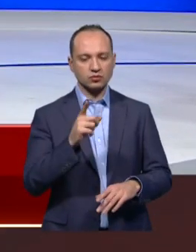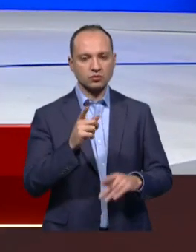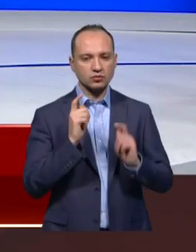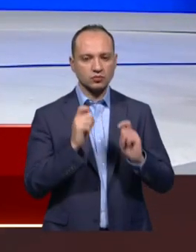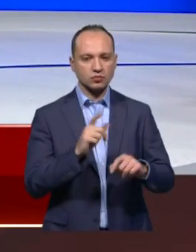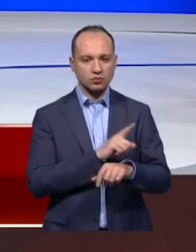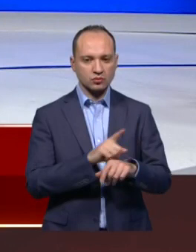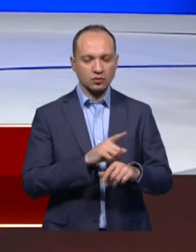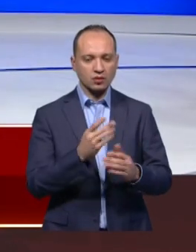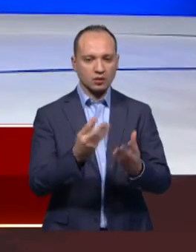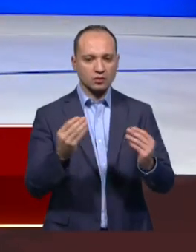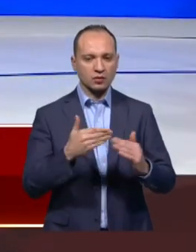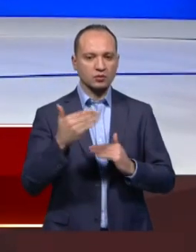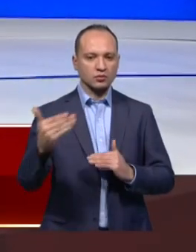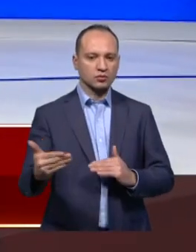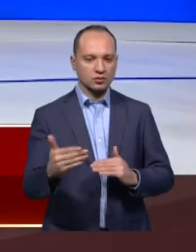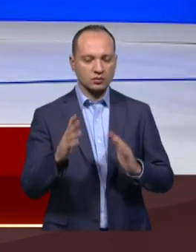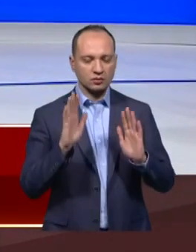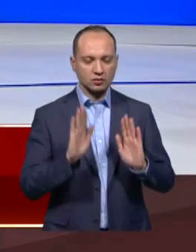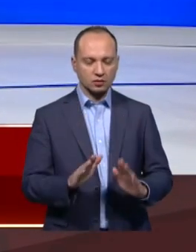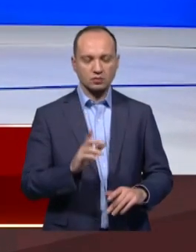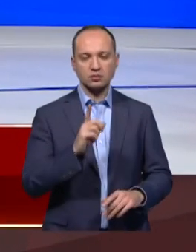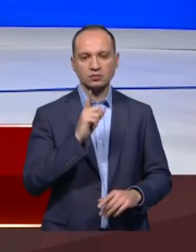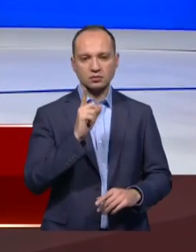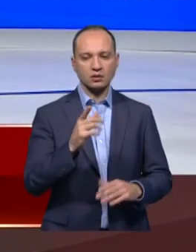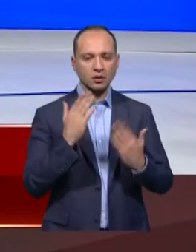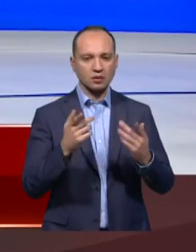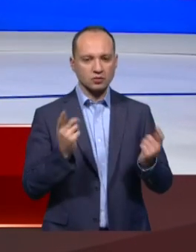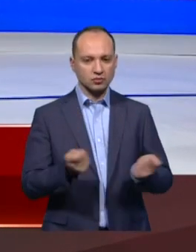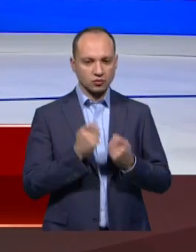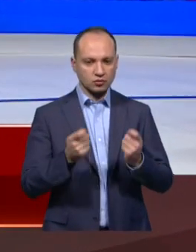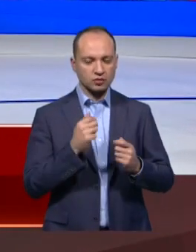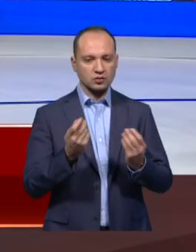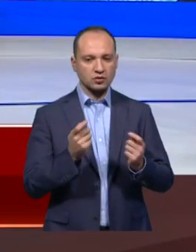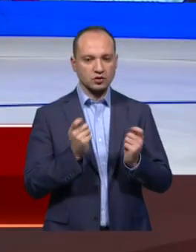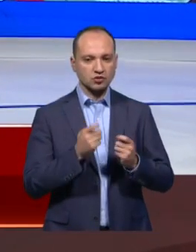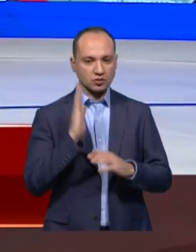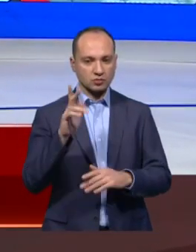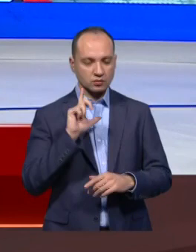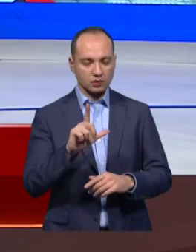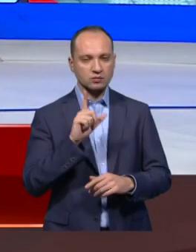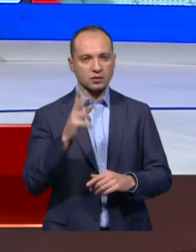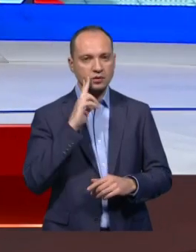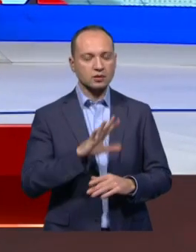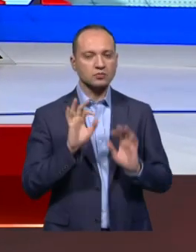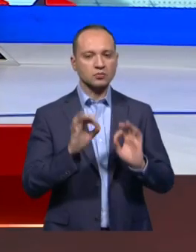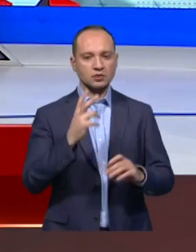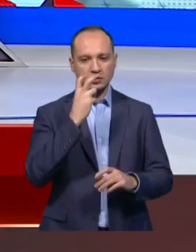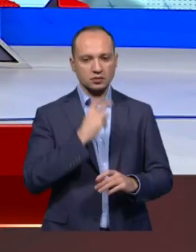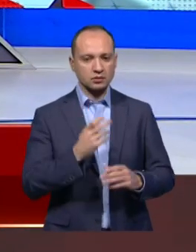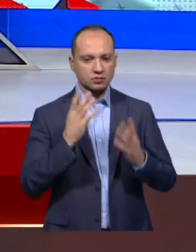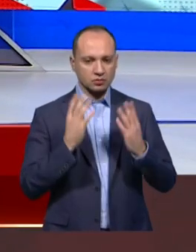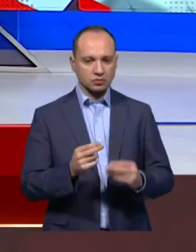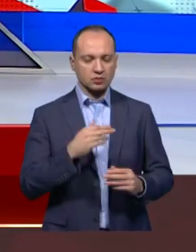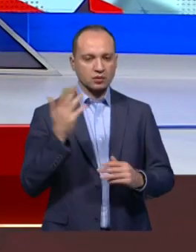şu Zorlu süreci kalabalıklardan uzak riskten uzak Yaşasın eğer çalışıyorsanız 5 ekmek zorundaysanız temizliğe mutlaka çok